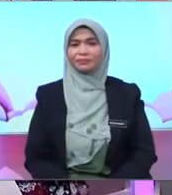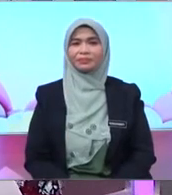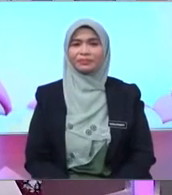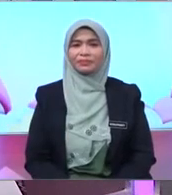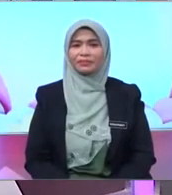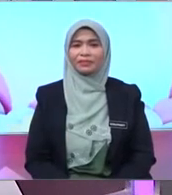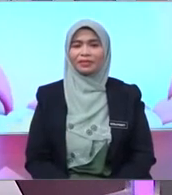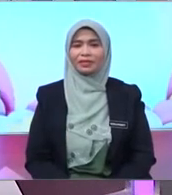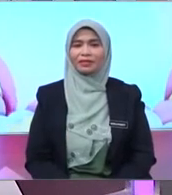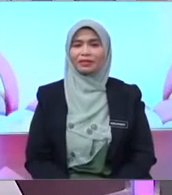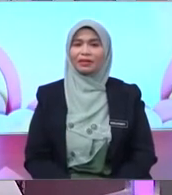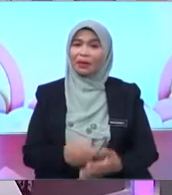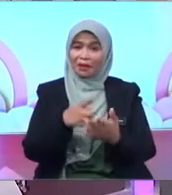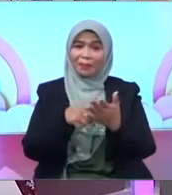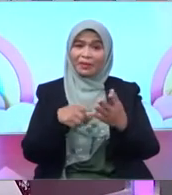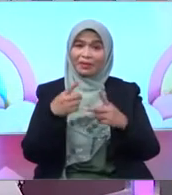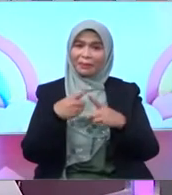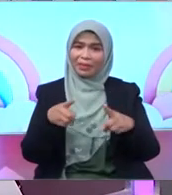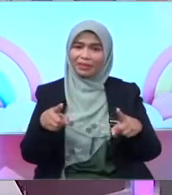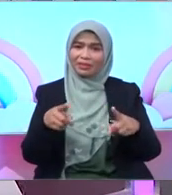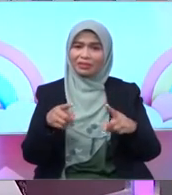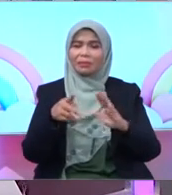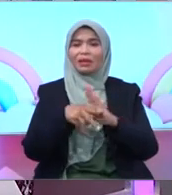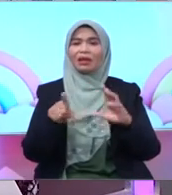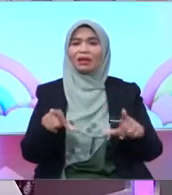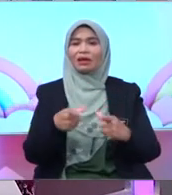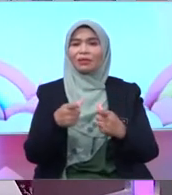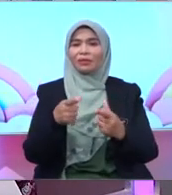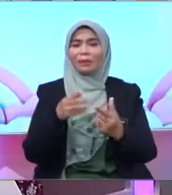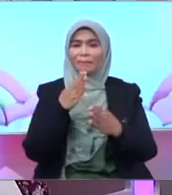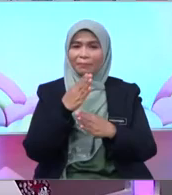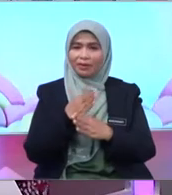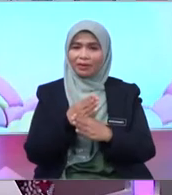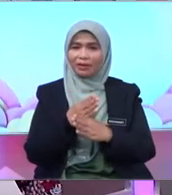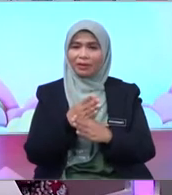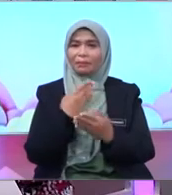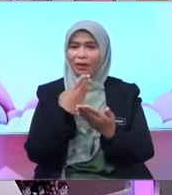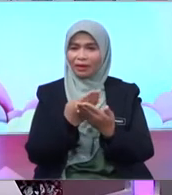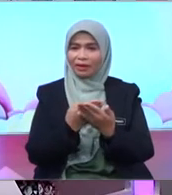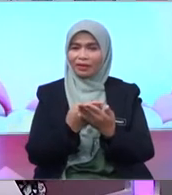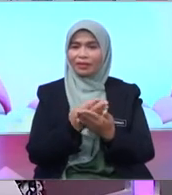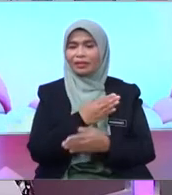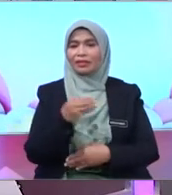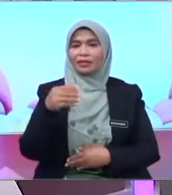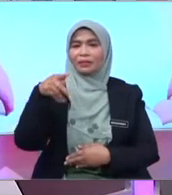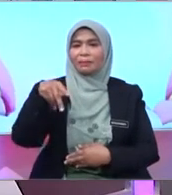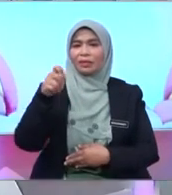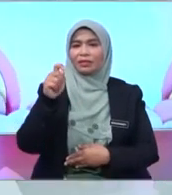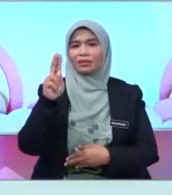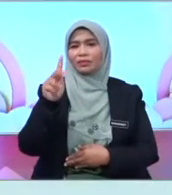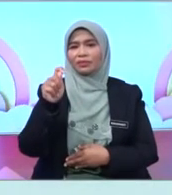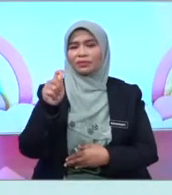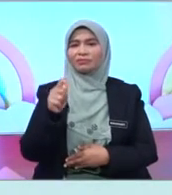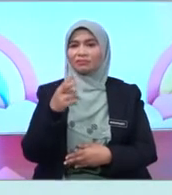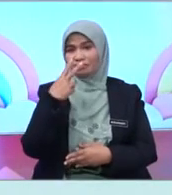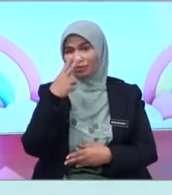hai oke Apa perbedaan perlakuan baik benar dan patut Oke kita tengok dulu tingkah laku yang baik